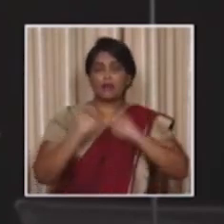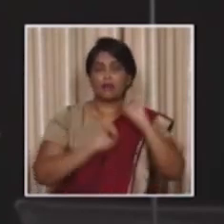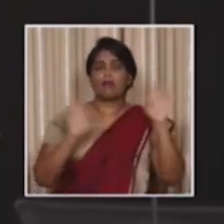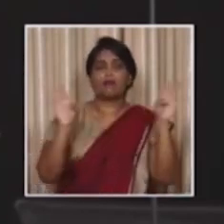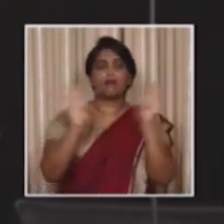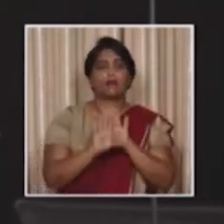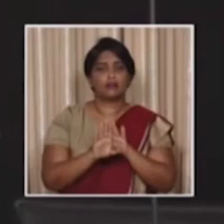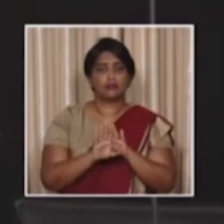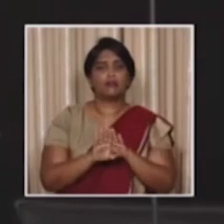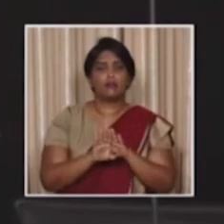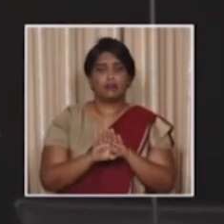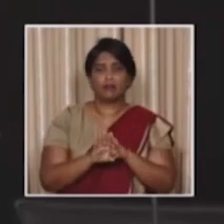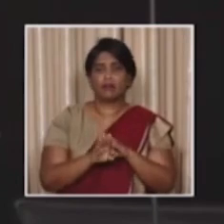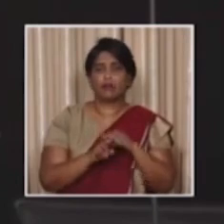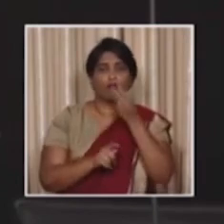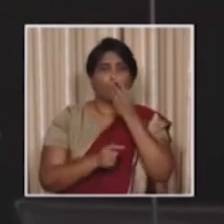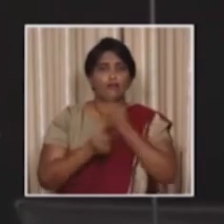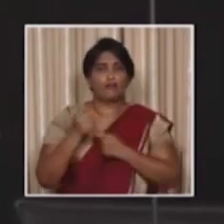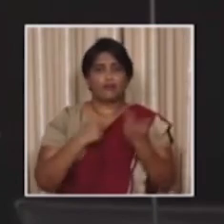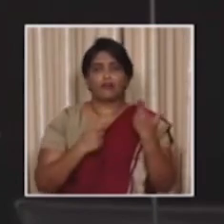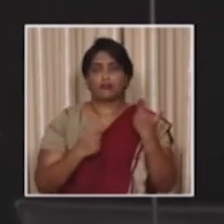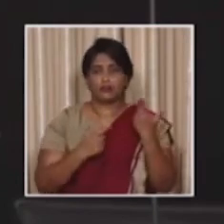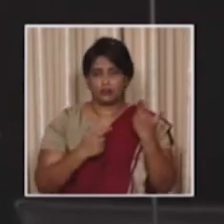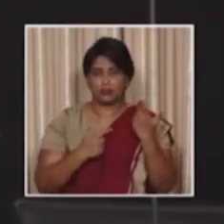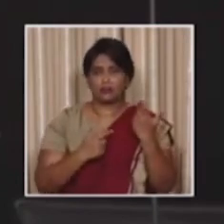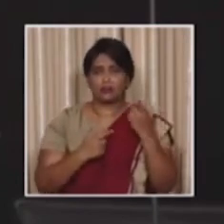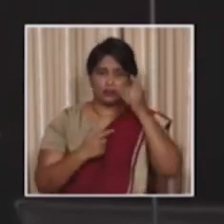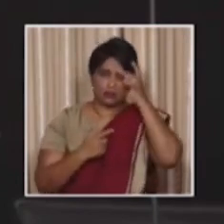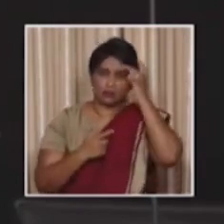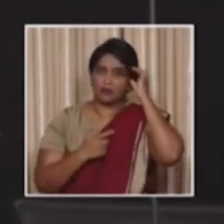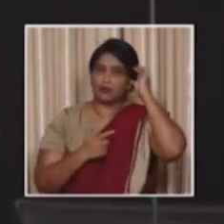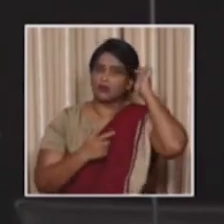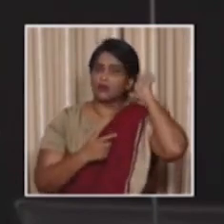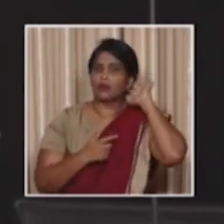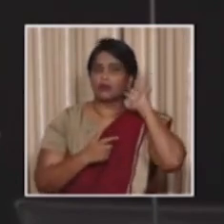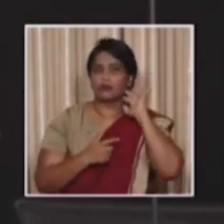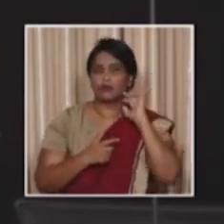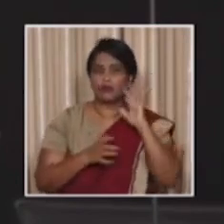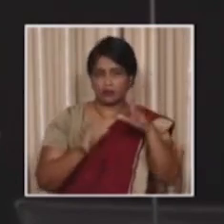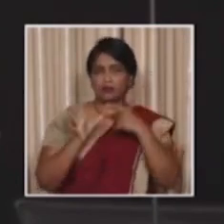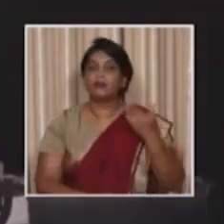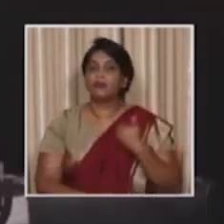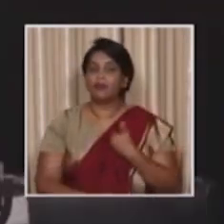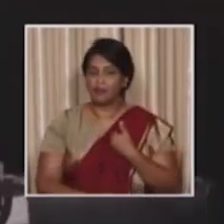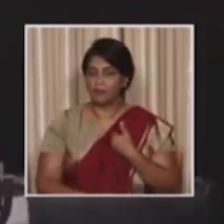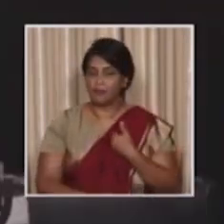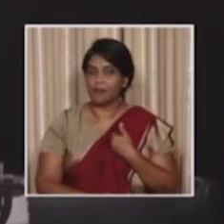தொடர்பில் ராஜாங்க அமைச்சர் பதிலளிப்பார். இது தொடர்பில் கருத்துரைத்த ராஜாங்க அமைச்சர் ரஞ்சித் சியாமலாபிட்டிய